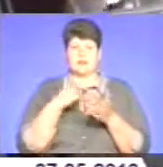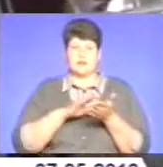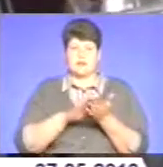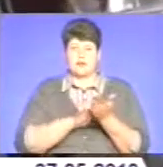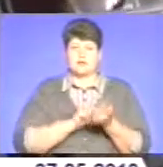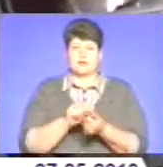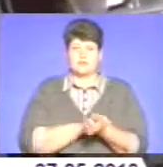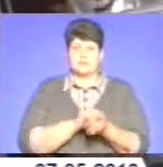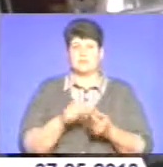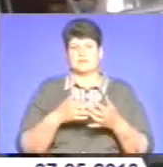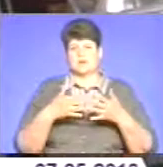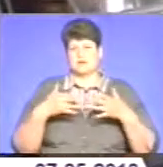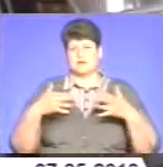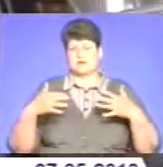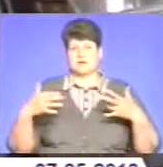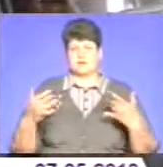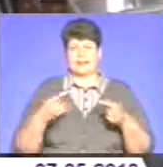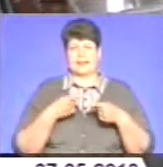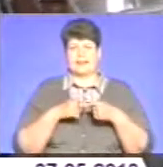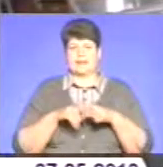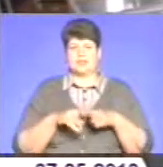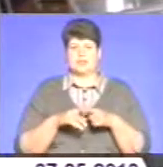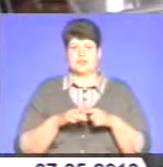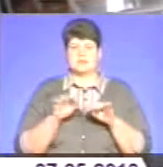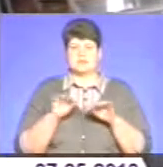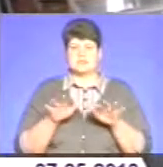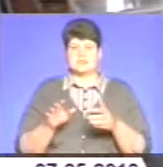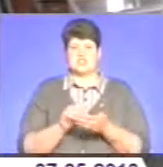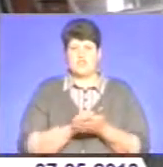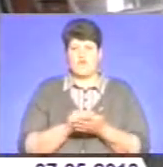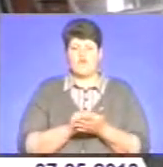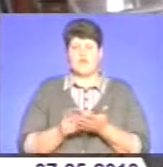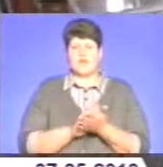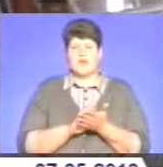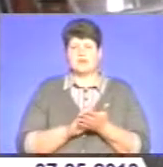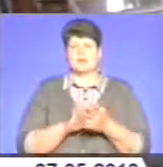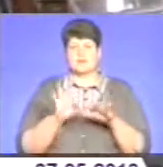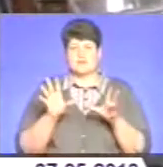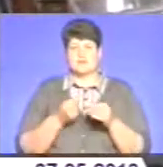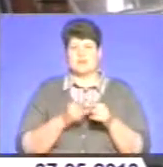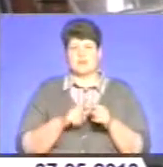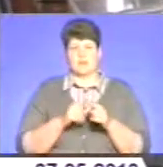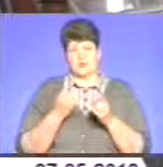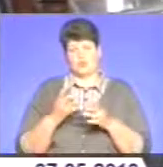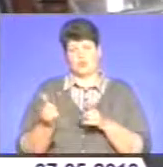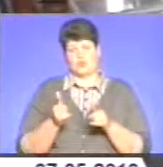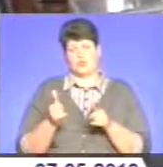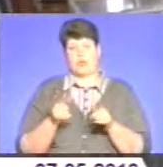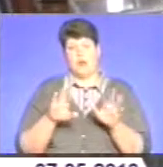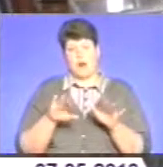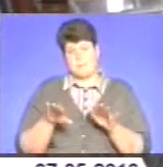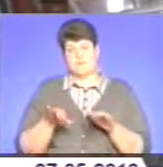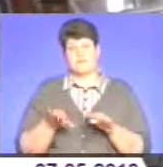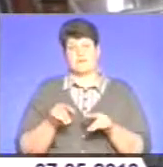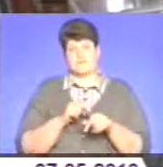левкашення, і тому подібні такі технічні, такі, от, що там, і шліфування, все це. То я просто заготовляю це, а потім вже, я